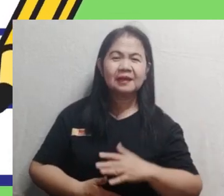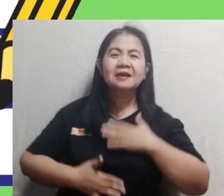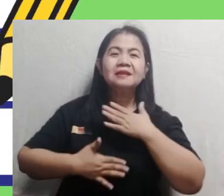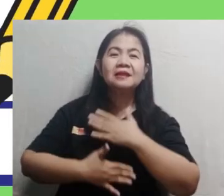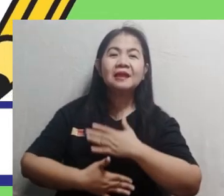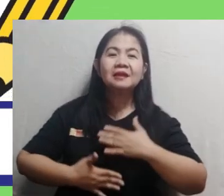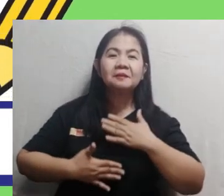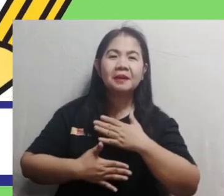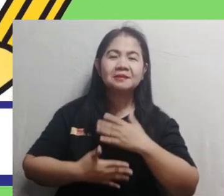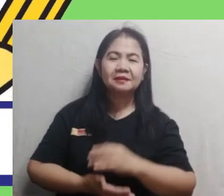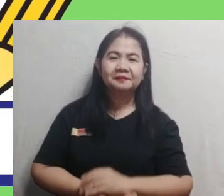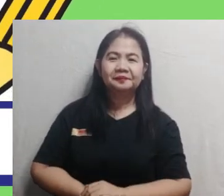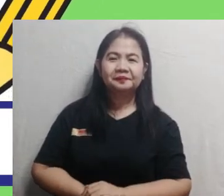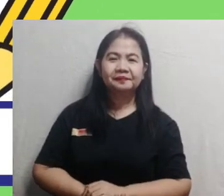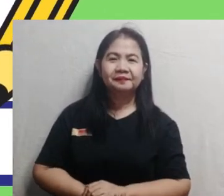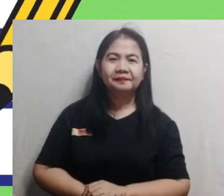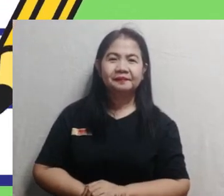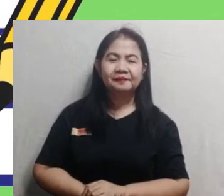tinatamasa.